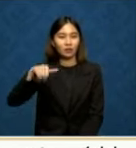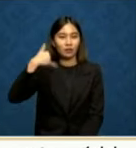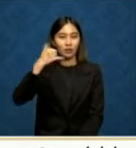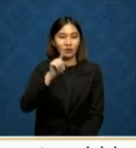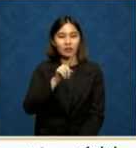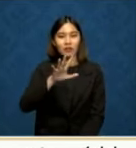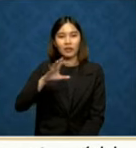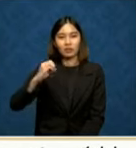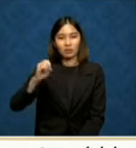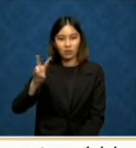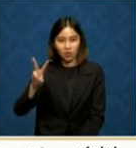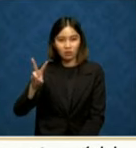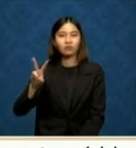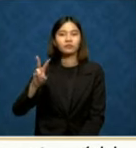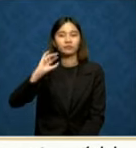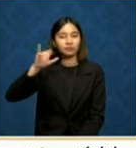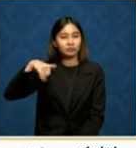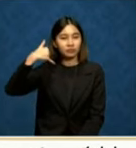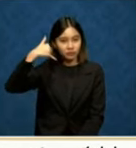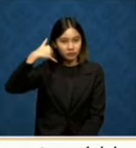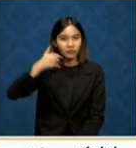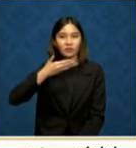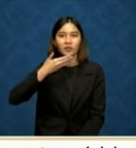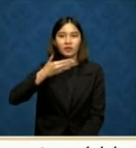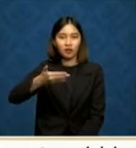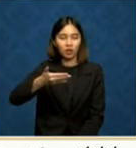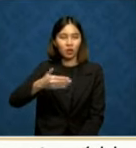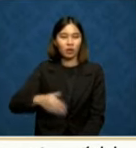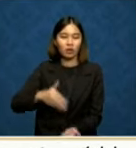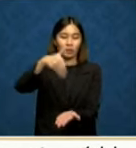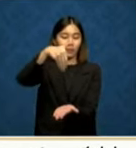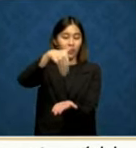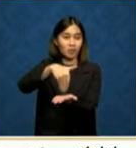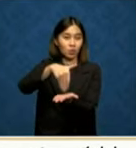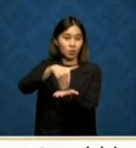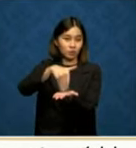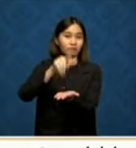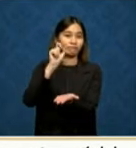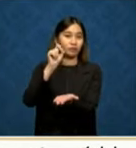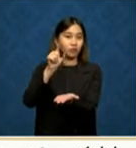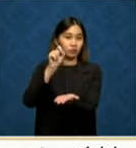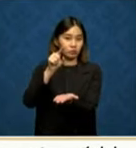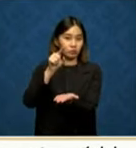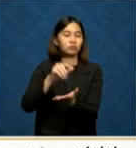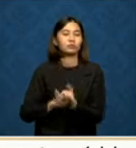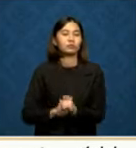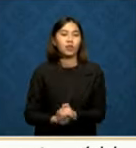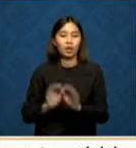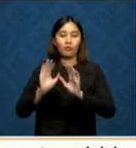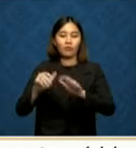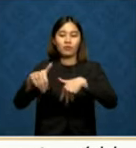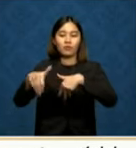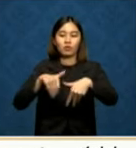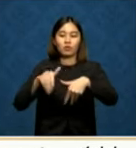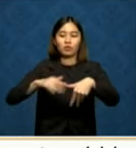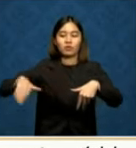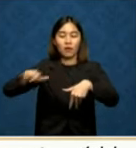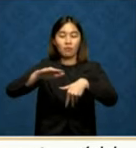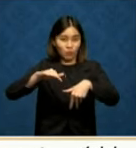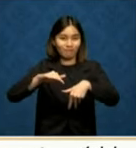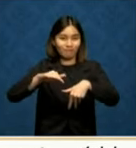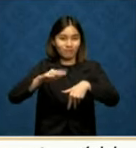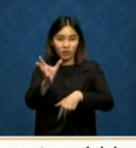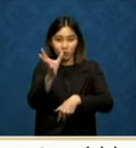ของเราเนี่ยเรารับโรษัพตลอด แล้เราเป็ OneStop Serviceอัี้ฝากไปถึงผู้บิโภคทางบ้านเลยนะคะว่